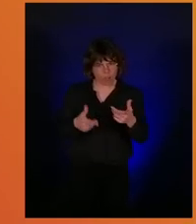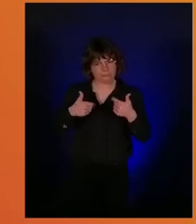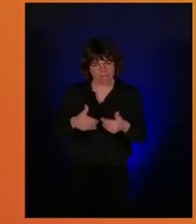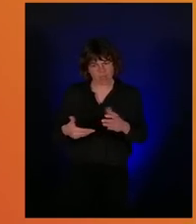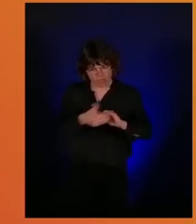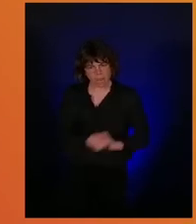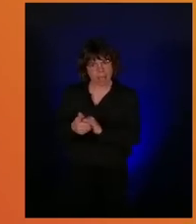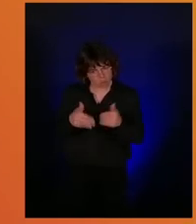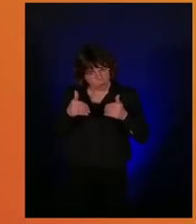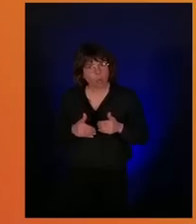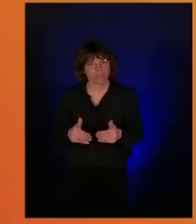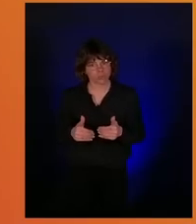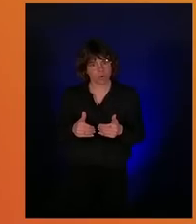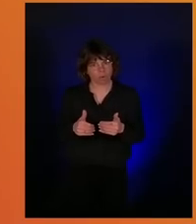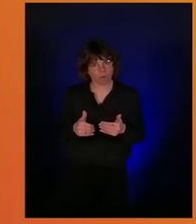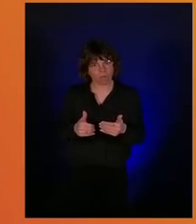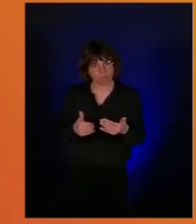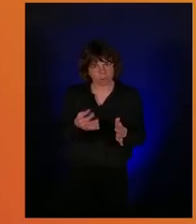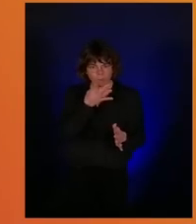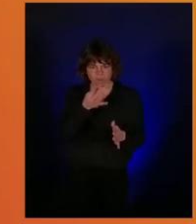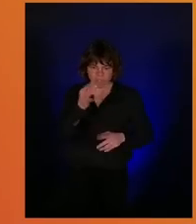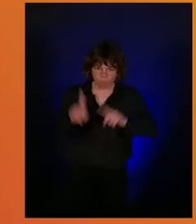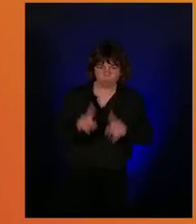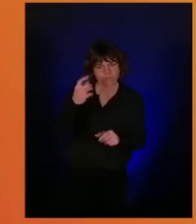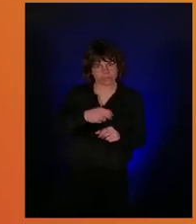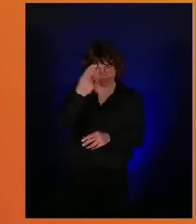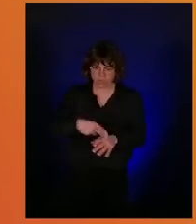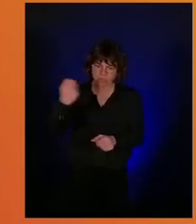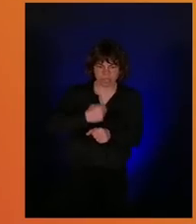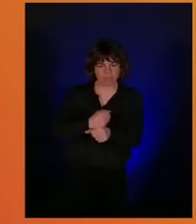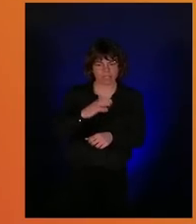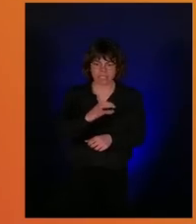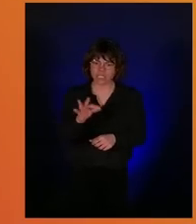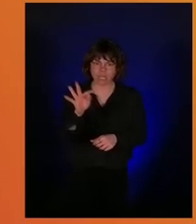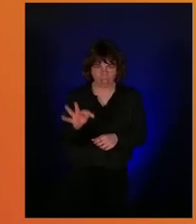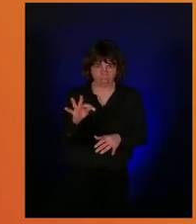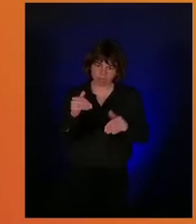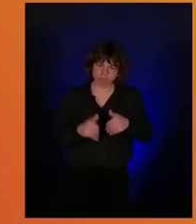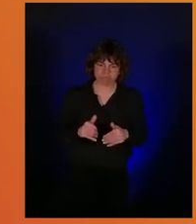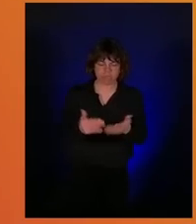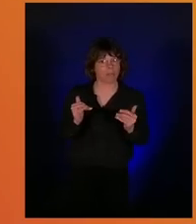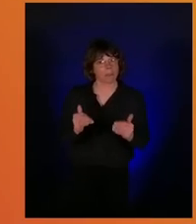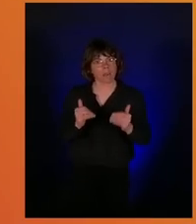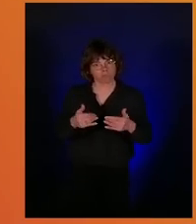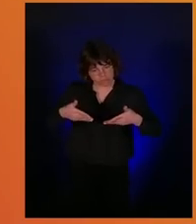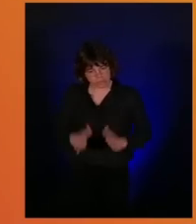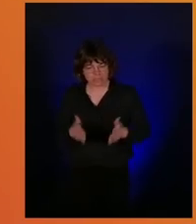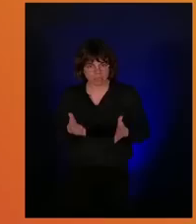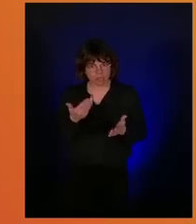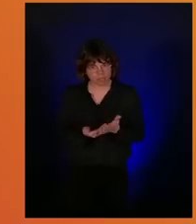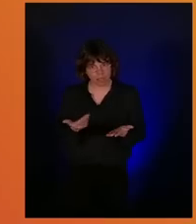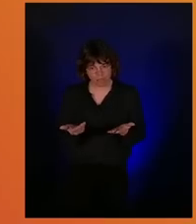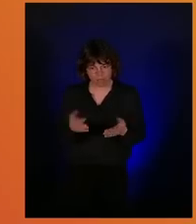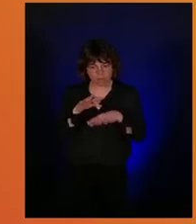continuent d'organiser l'activité migrante au sein de la Bourse nationale du travail de la CGT, malgré les décisions prises pour transférer